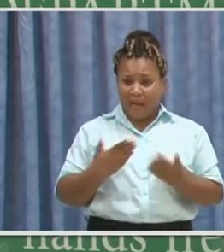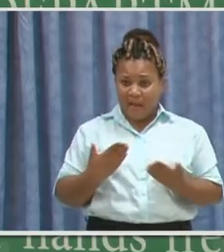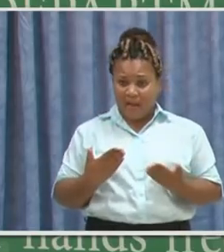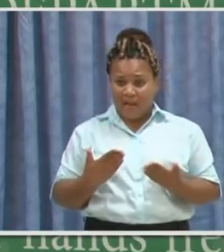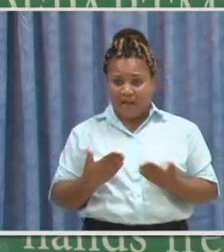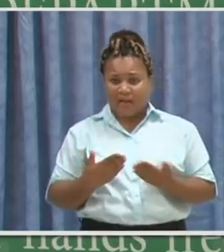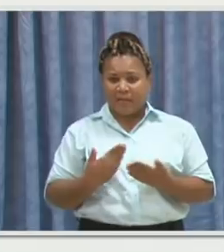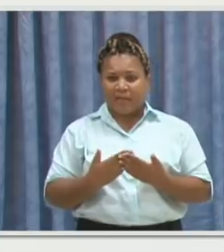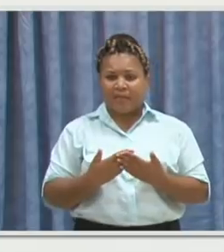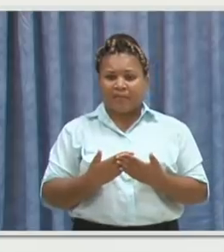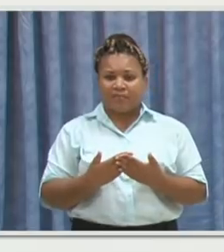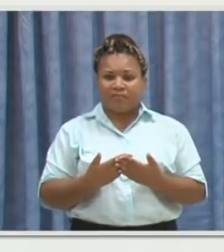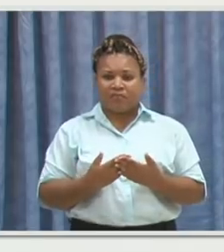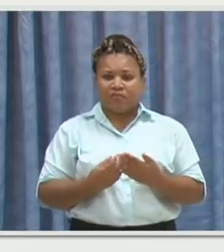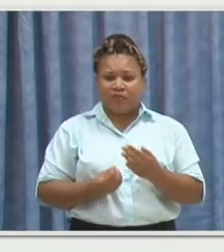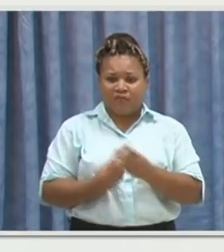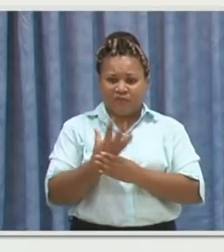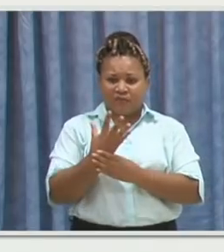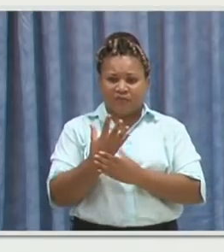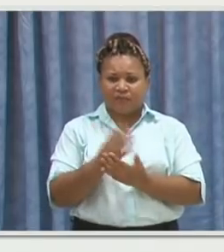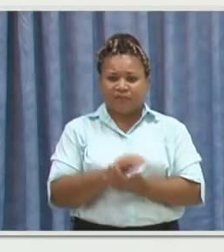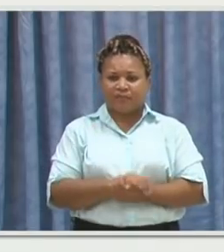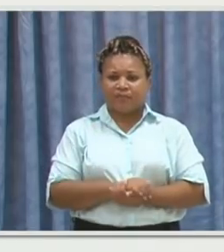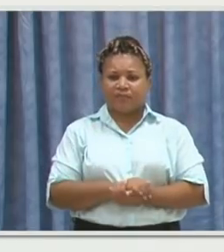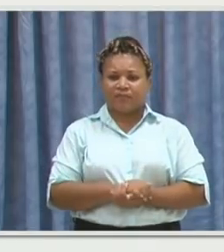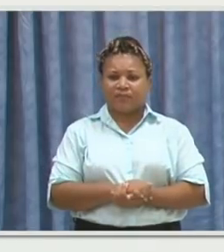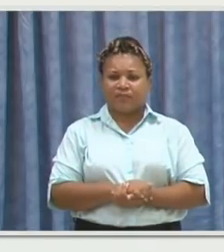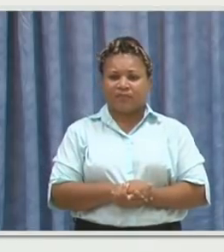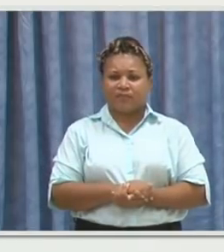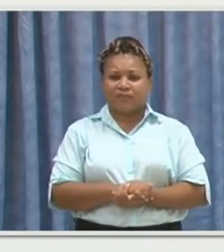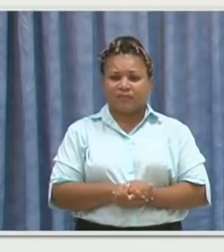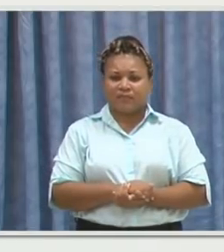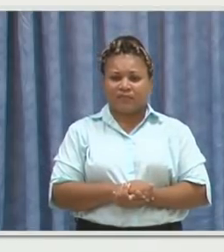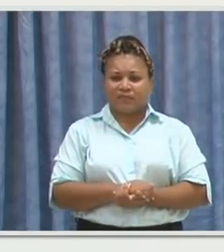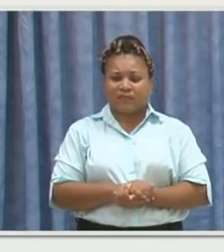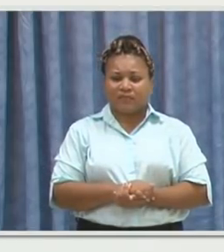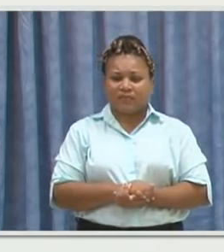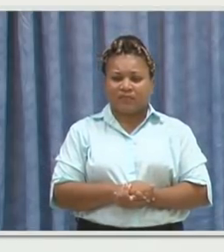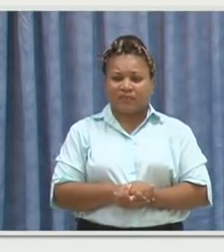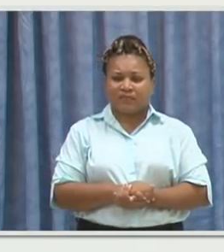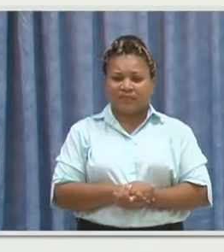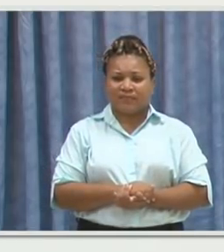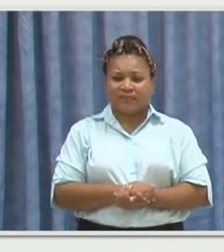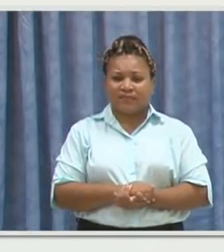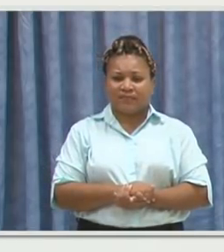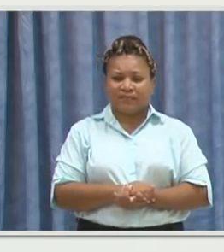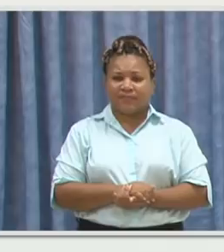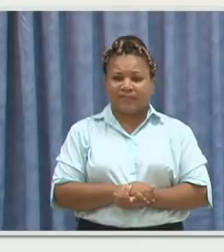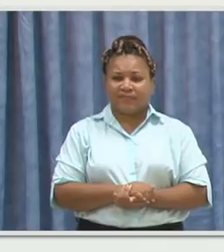envie quand c'était le temps qui restait n'a pas prendre les dernières questions à prendre en côté Johanna premier après côté Estel